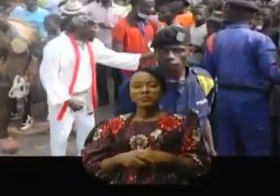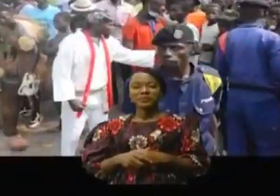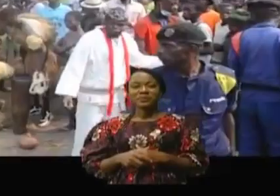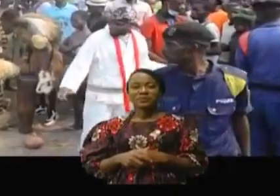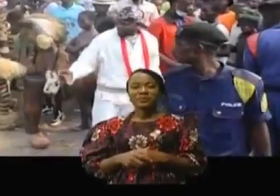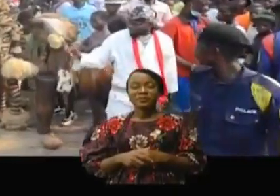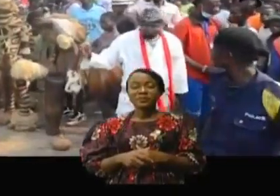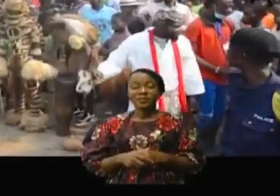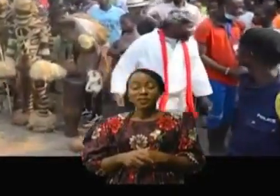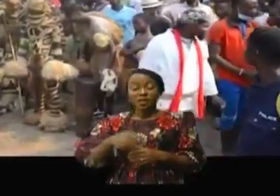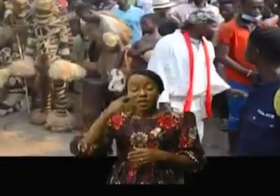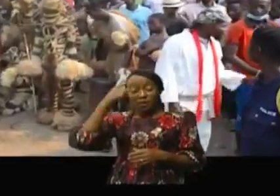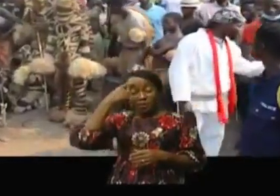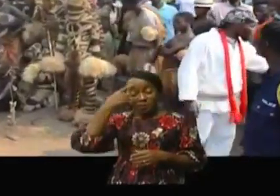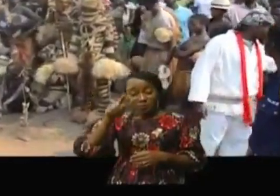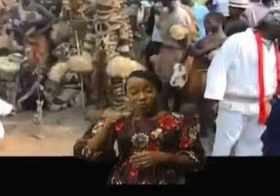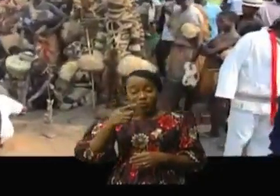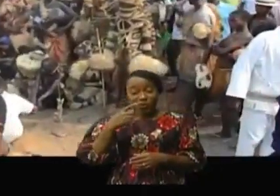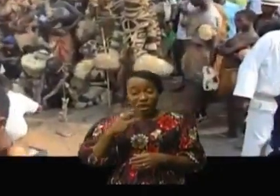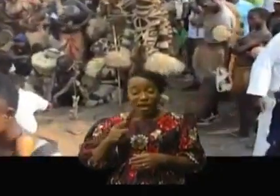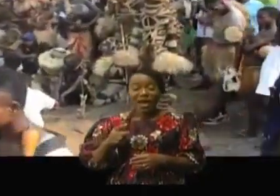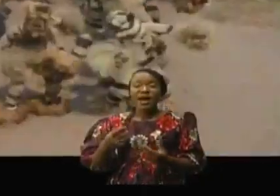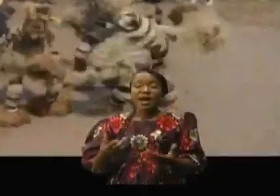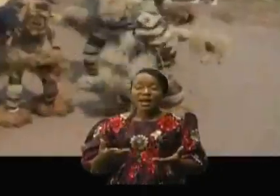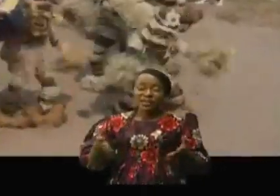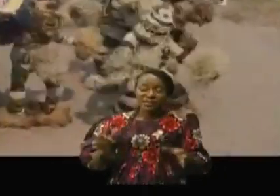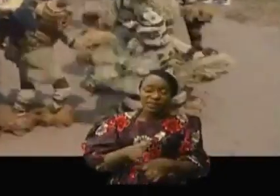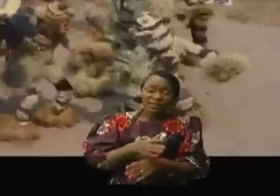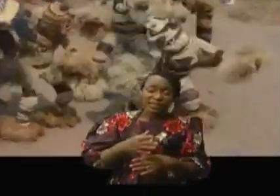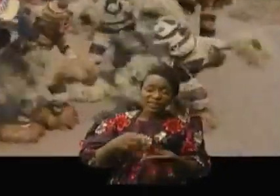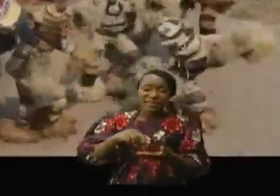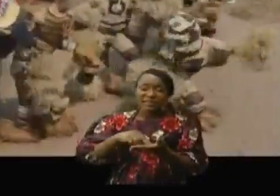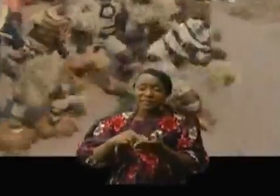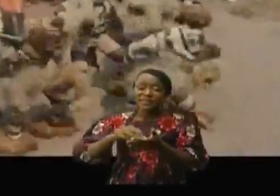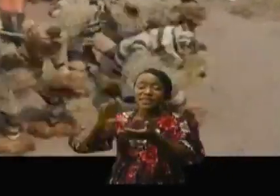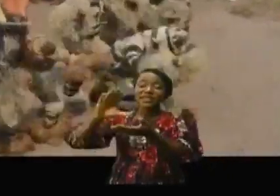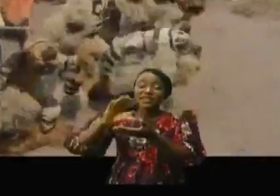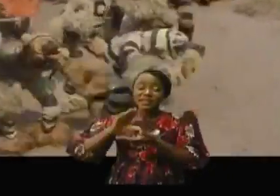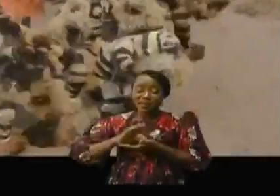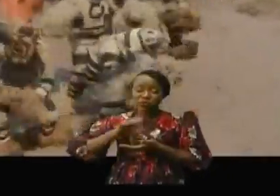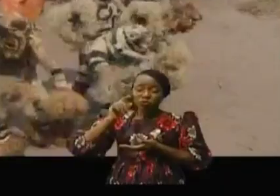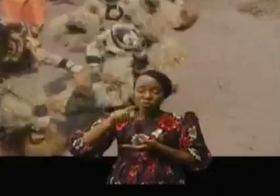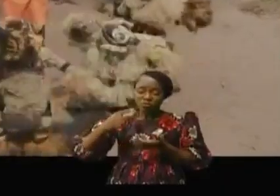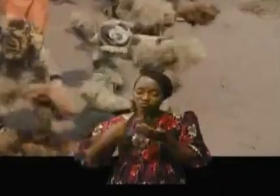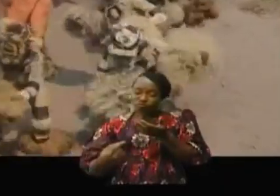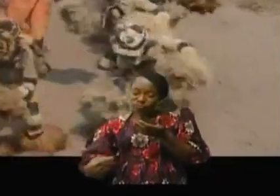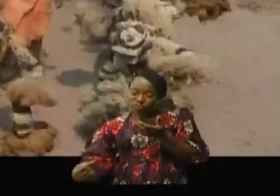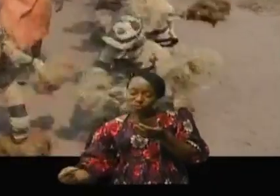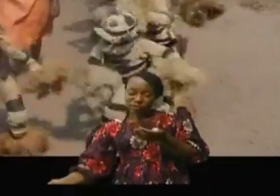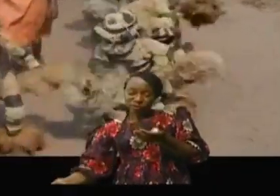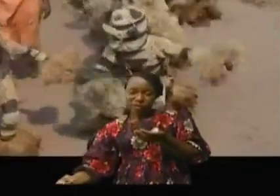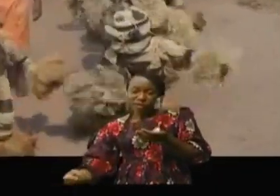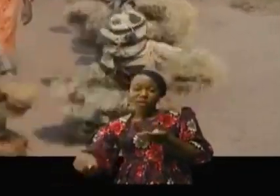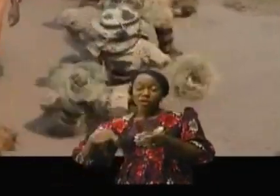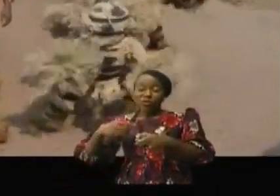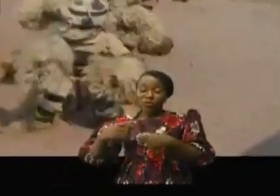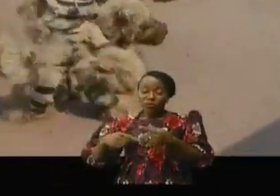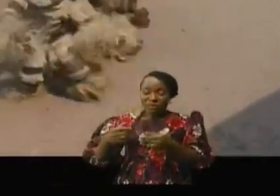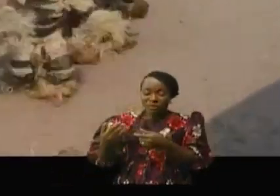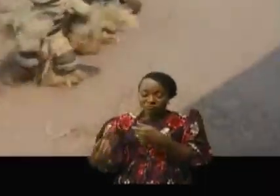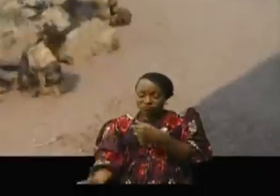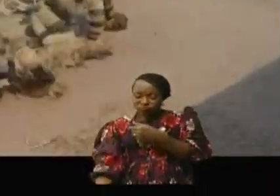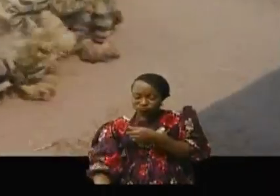Pour perpétuer la tradition ancestrale, l'héritage doit être transmis de génération en génération, partant de tout petits